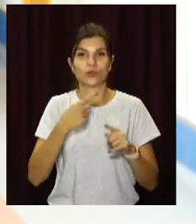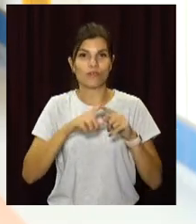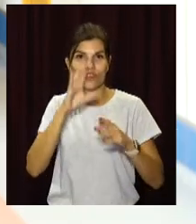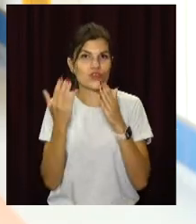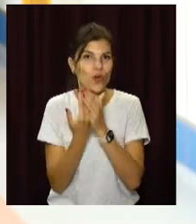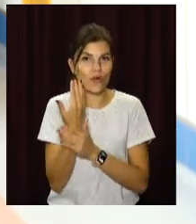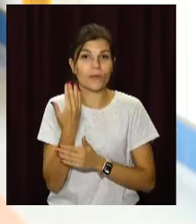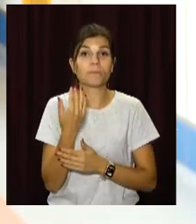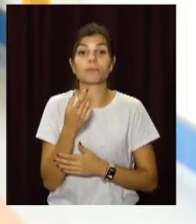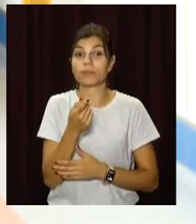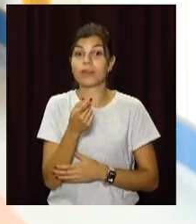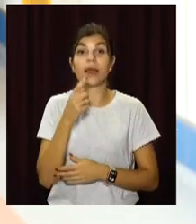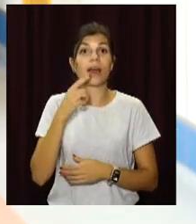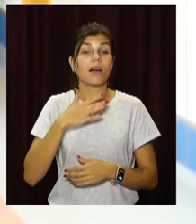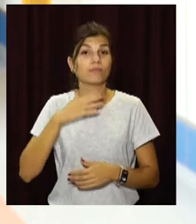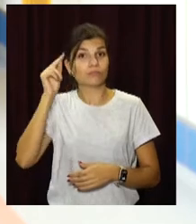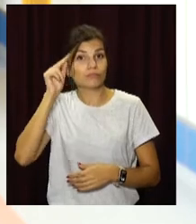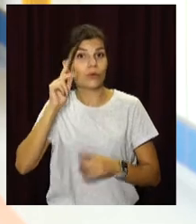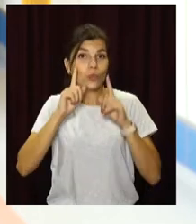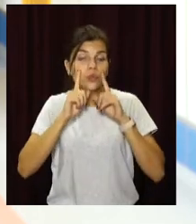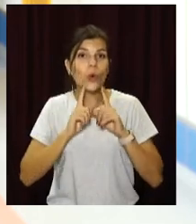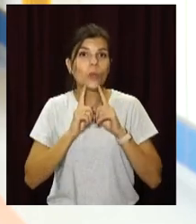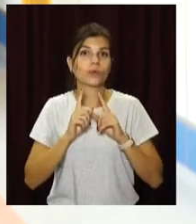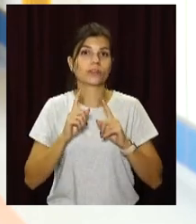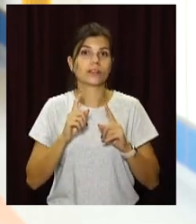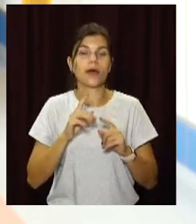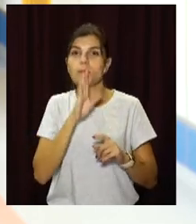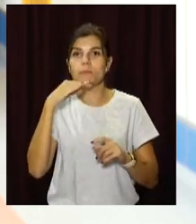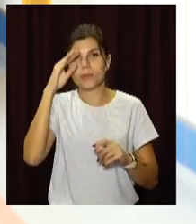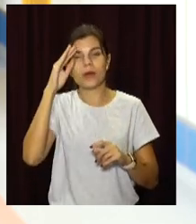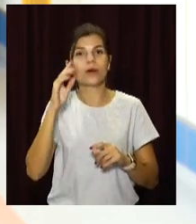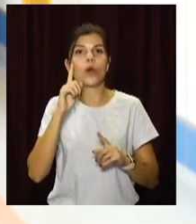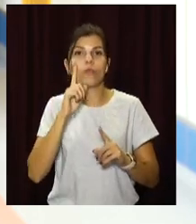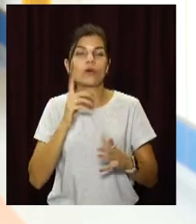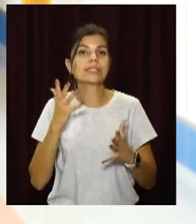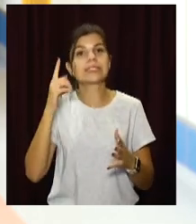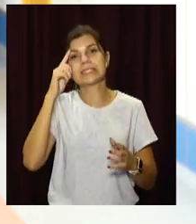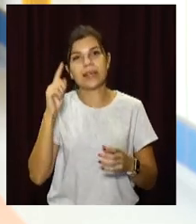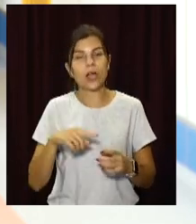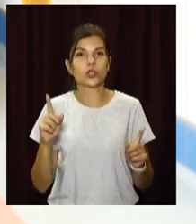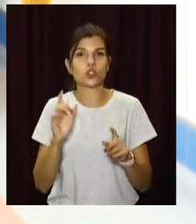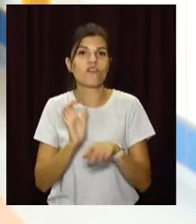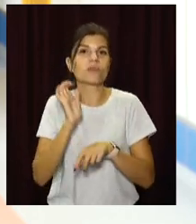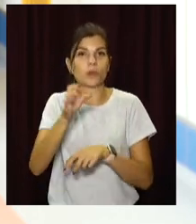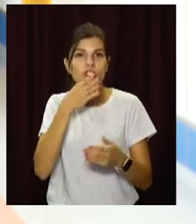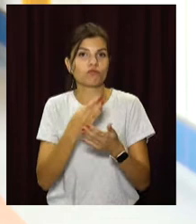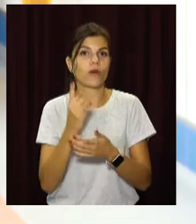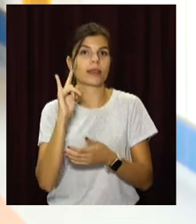комфортніше дітям навчатися, комфортніше батьків. Батькам, які знають, що відправили свою